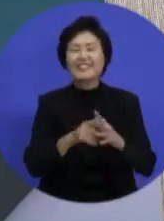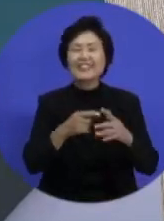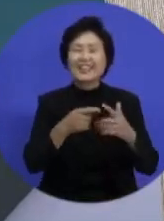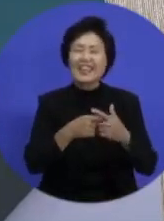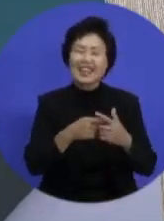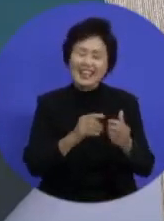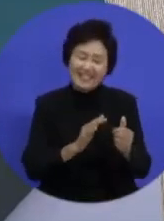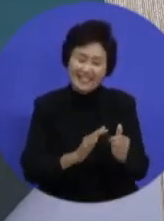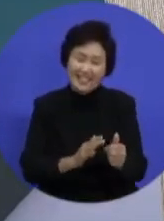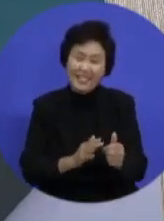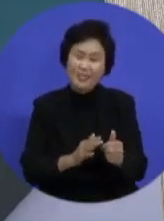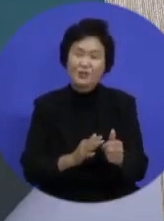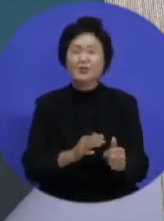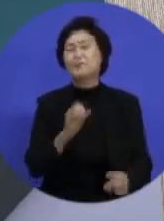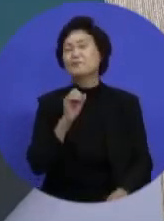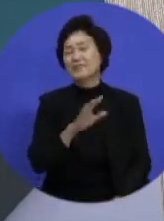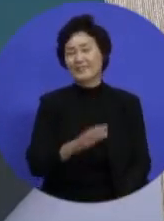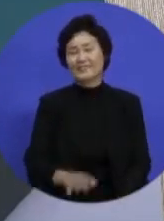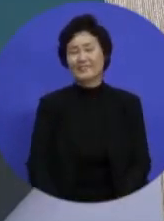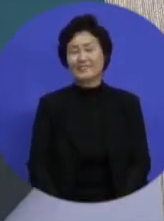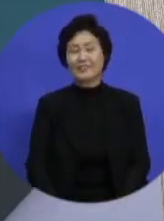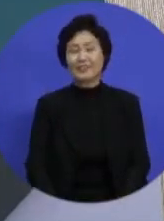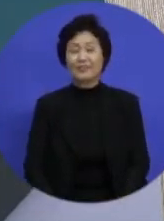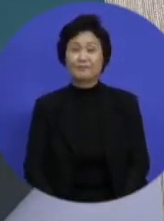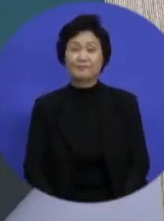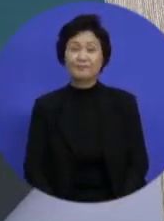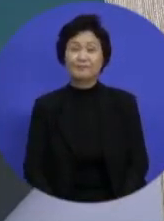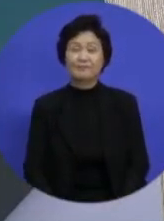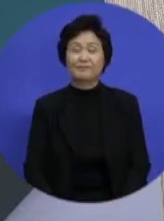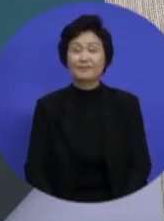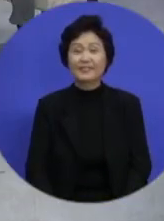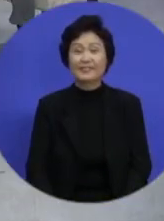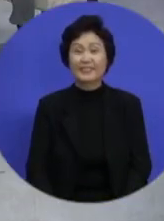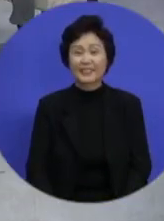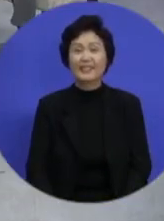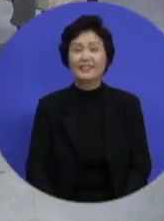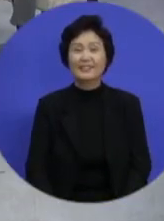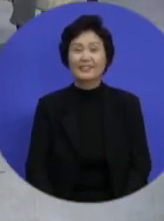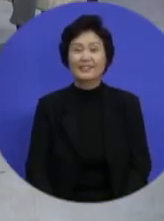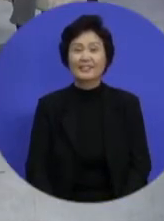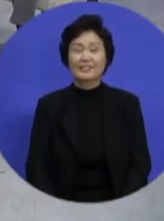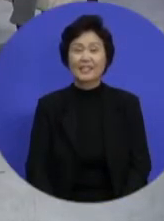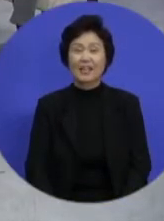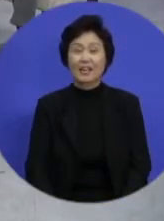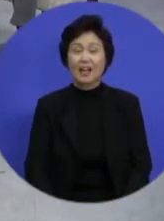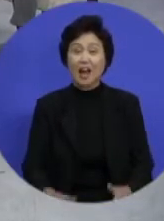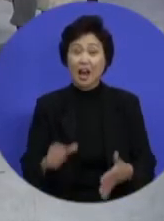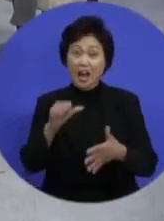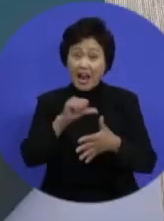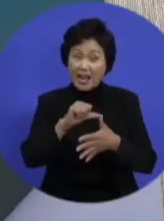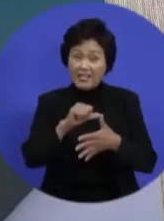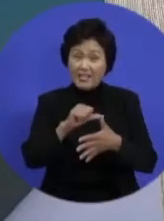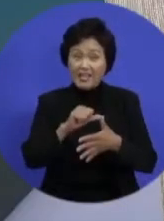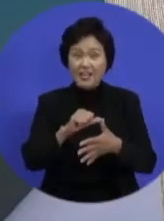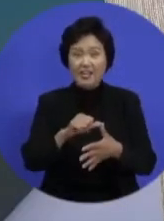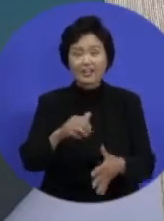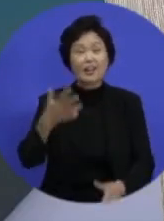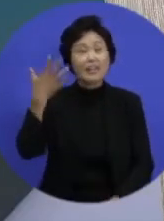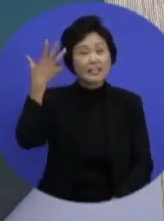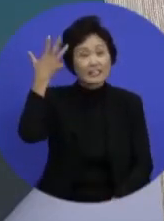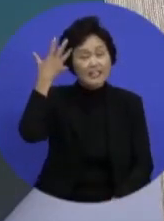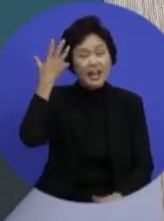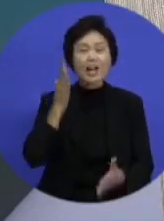전공 분야들이 있어서 준비해 나가지만 그래서 다시 복귀한다는 게 얼마나 아들. 저도 되게 궁금해요. 큰아들 전공과 큰아들은